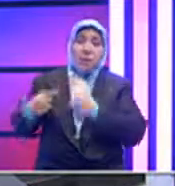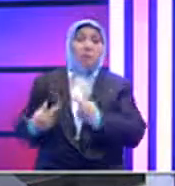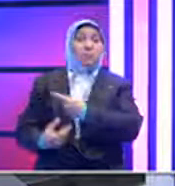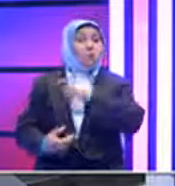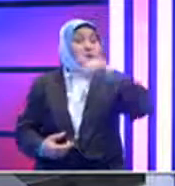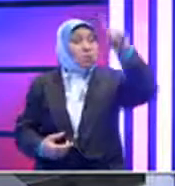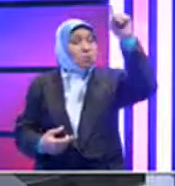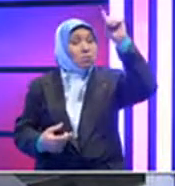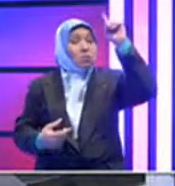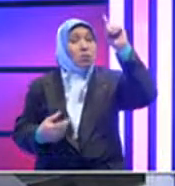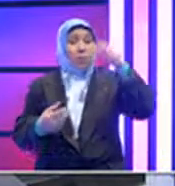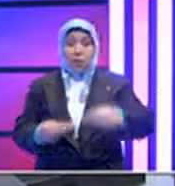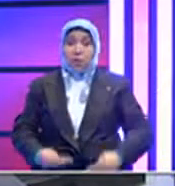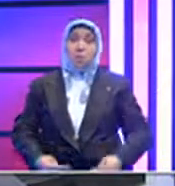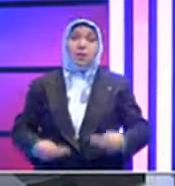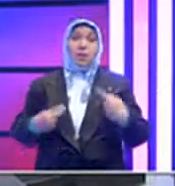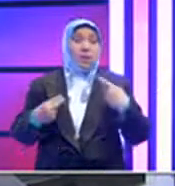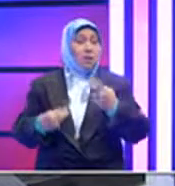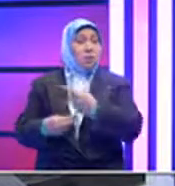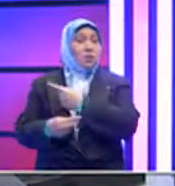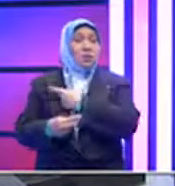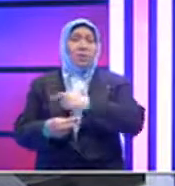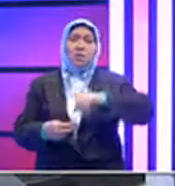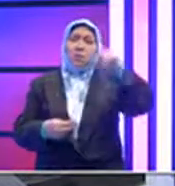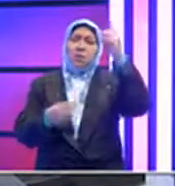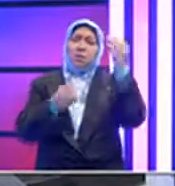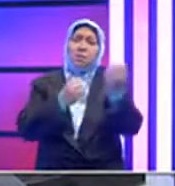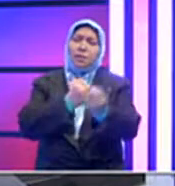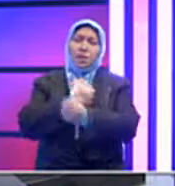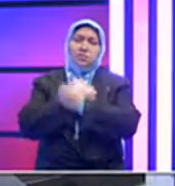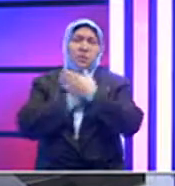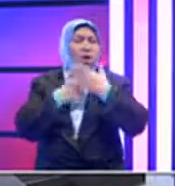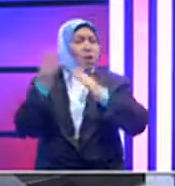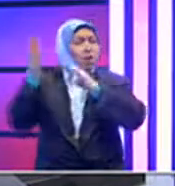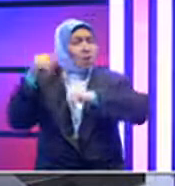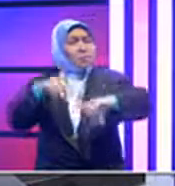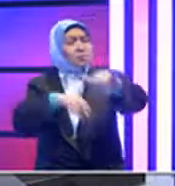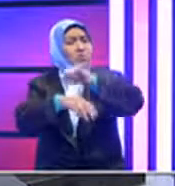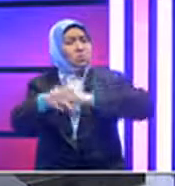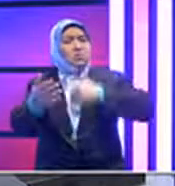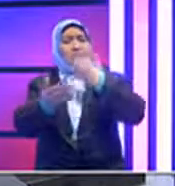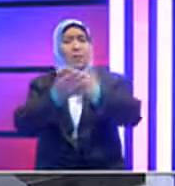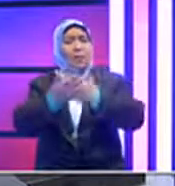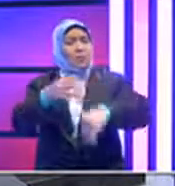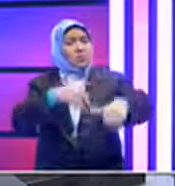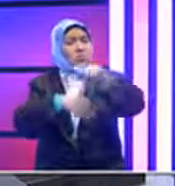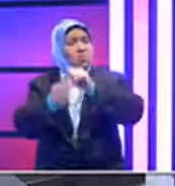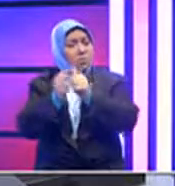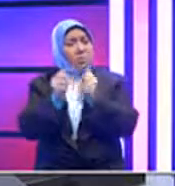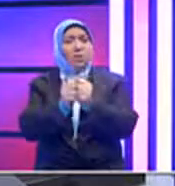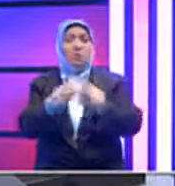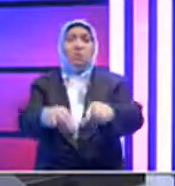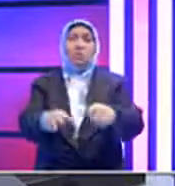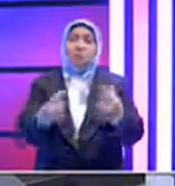menemani kehidupan kami ya arhamarrohimin mudah-mudahan di surga hingga sampai ke surga nanti bersama dengan